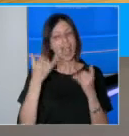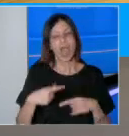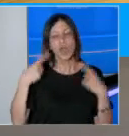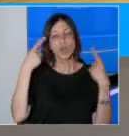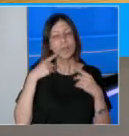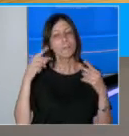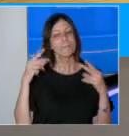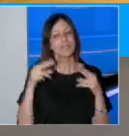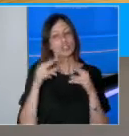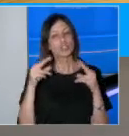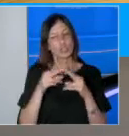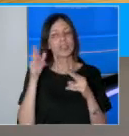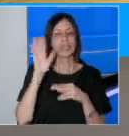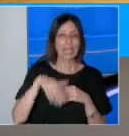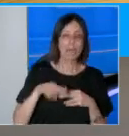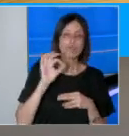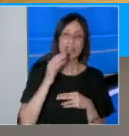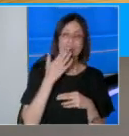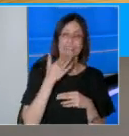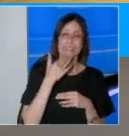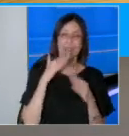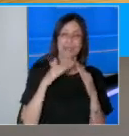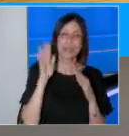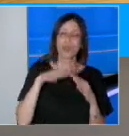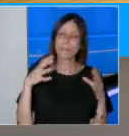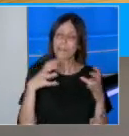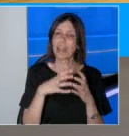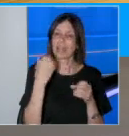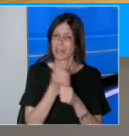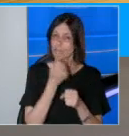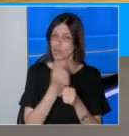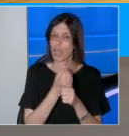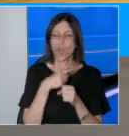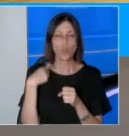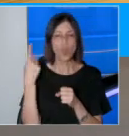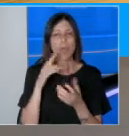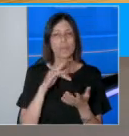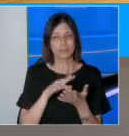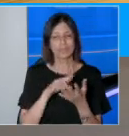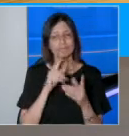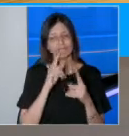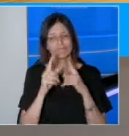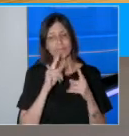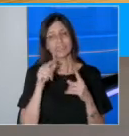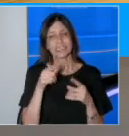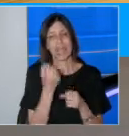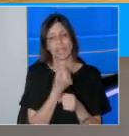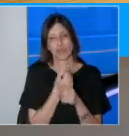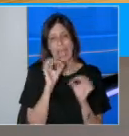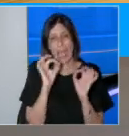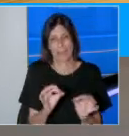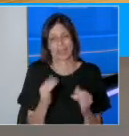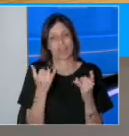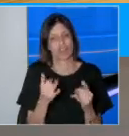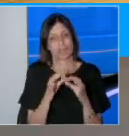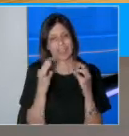כל הסדרה, גם של ישראל ביתנו, גם מפלגת העבודה, כולם נמצאים בתוכנית הדברים, וזאת העבודה האמיתית. כלומר, עכשיו מתחילים